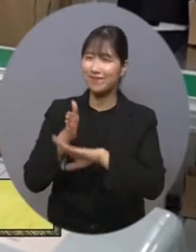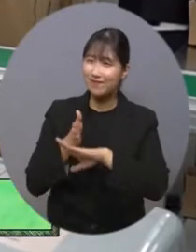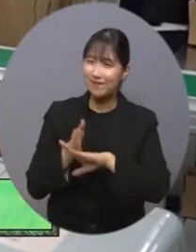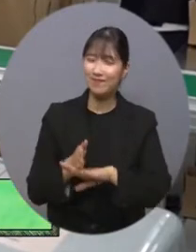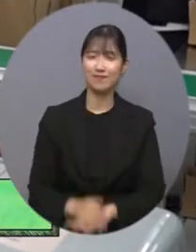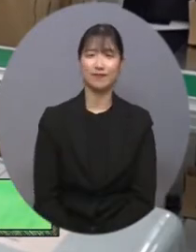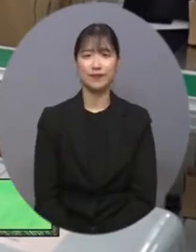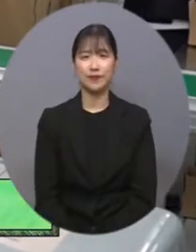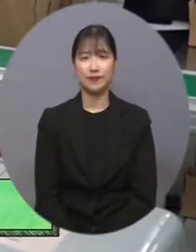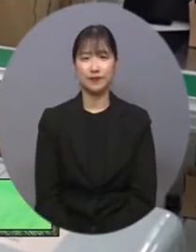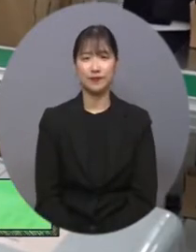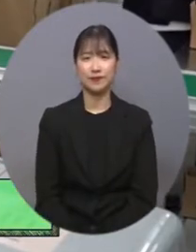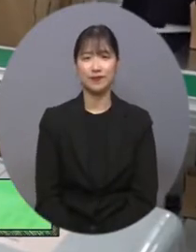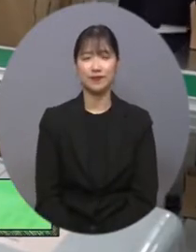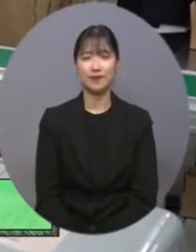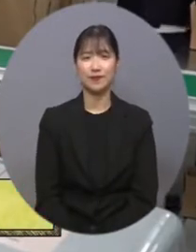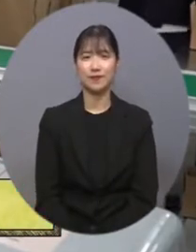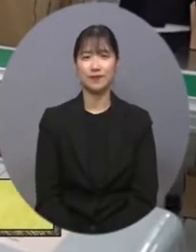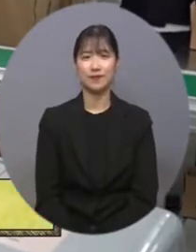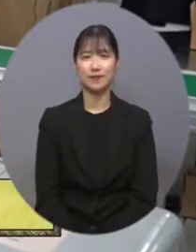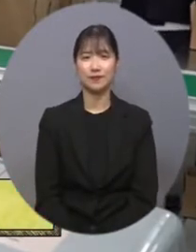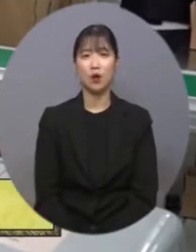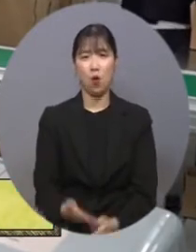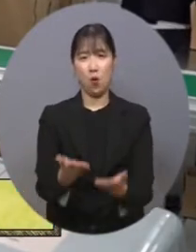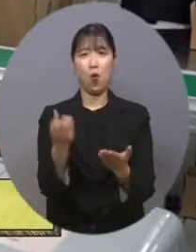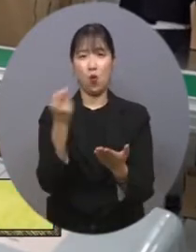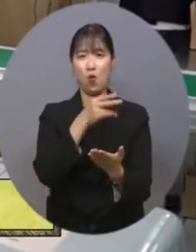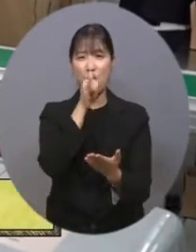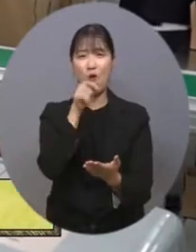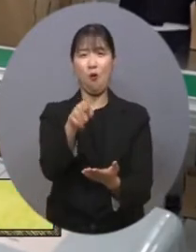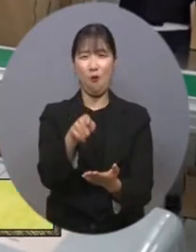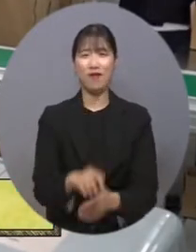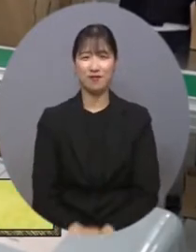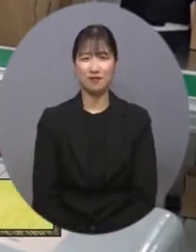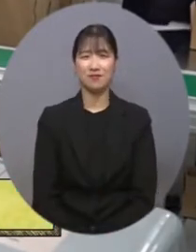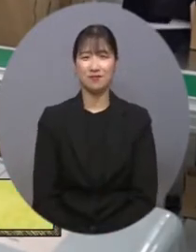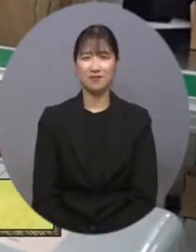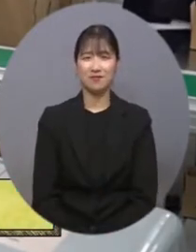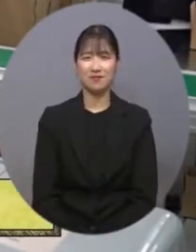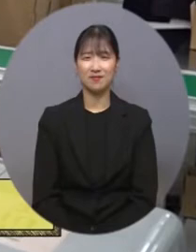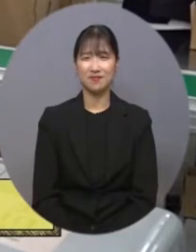감사합니다. 네, 감사합니다. 막 나오고